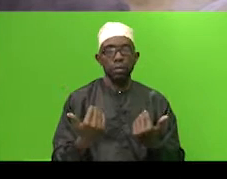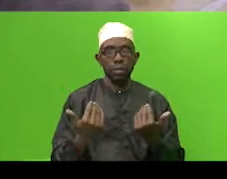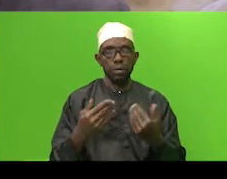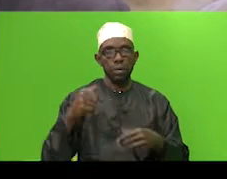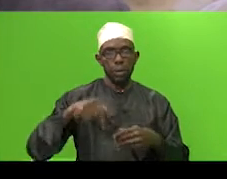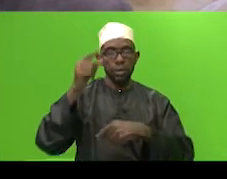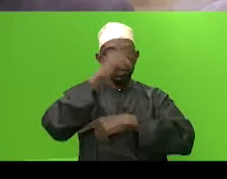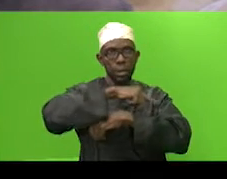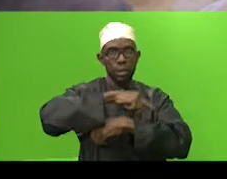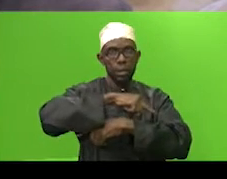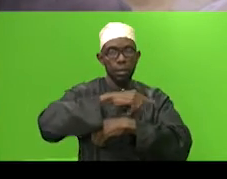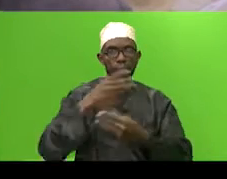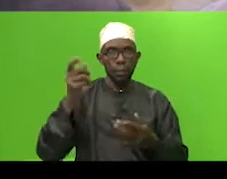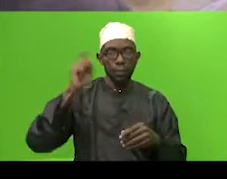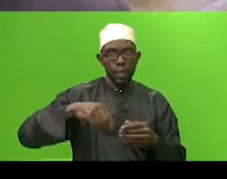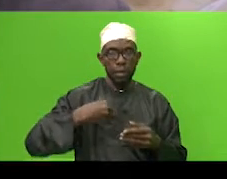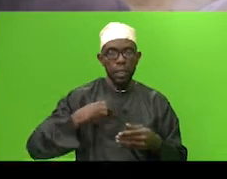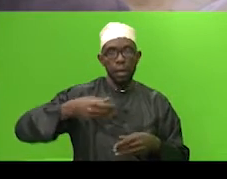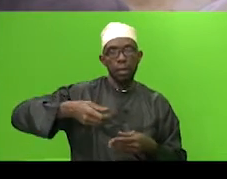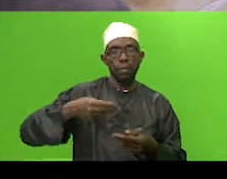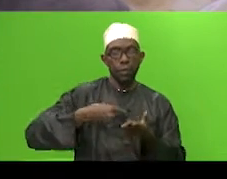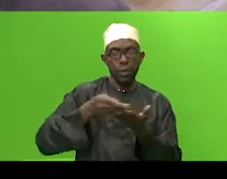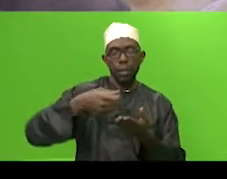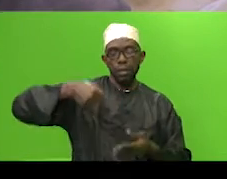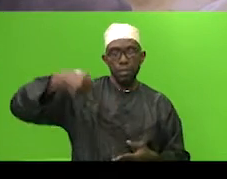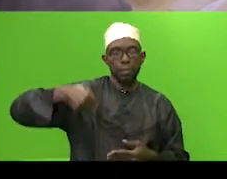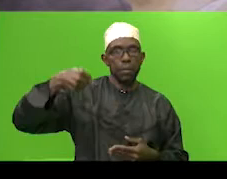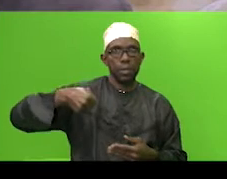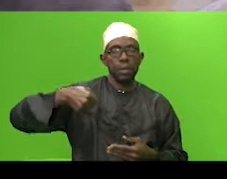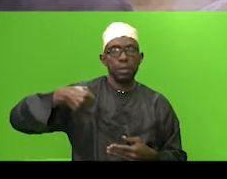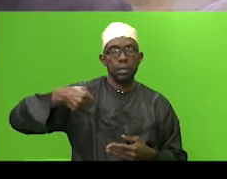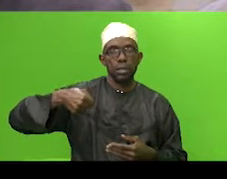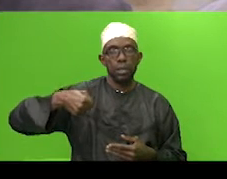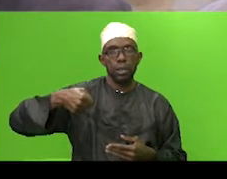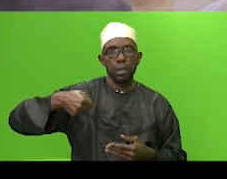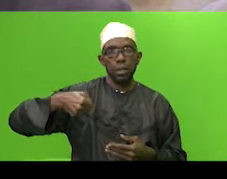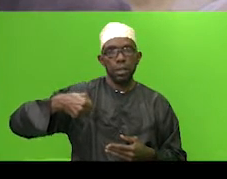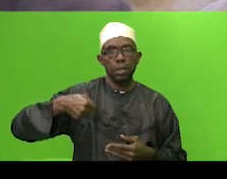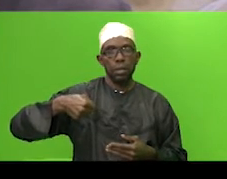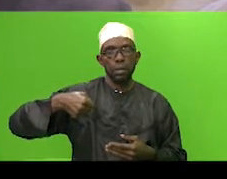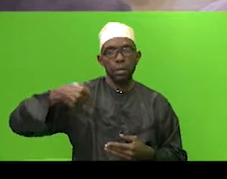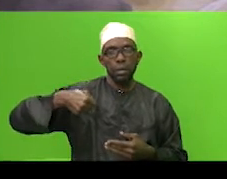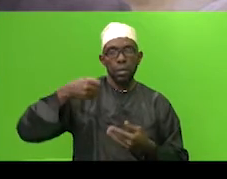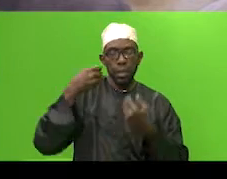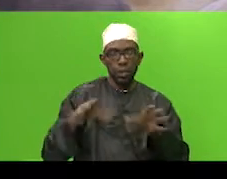hizi lazima mimi niuze hii na mfuko na lose